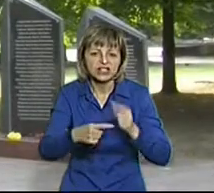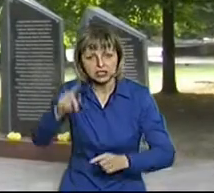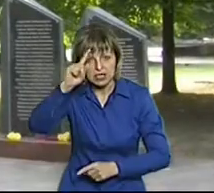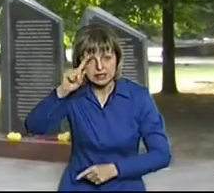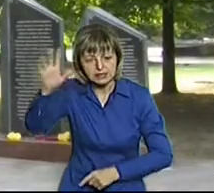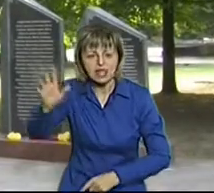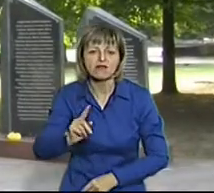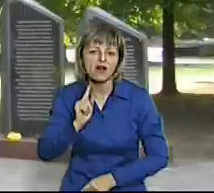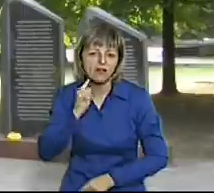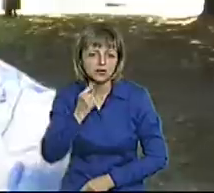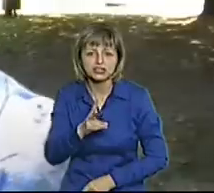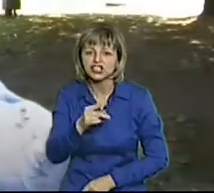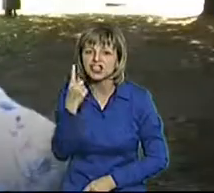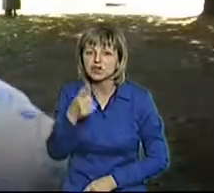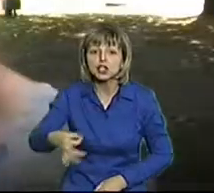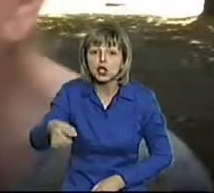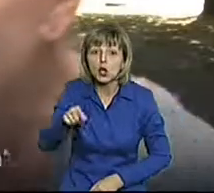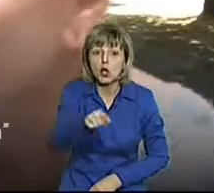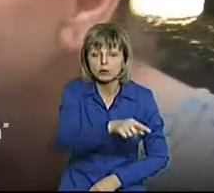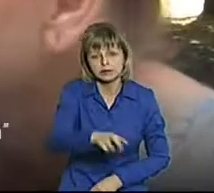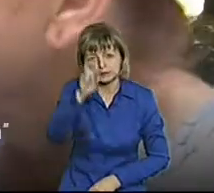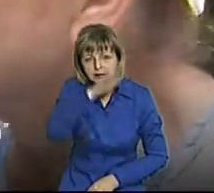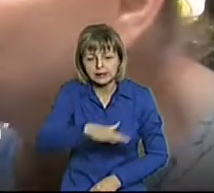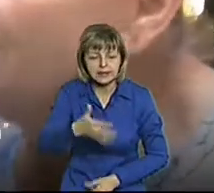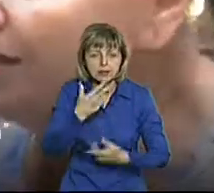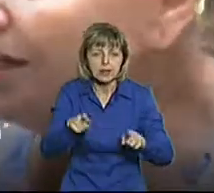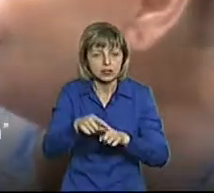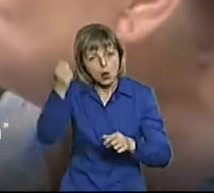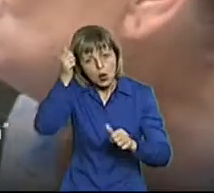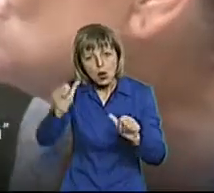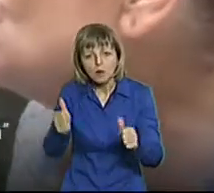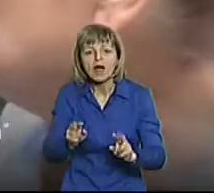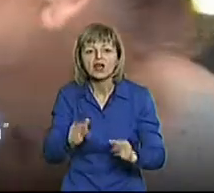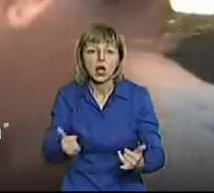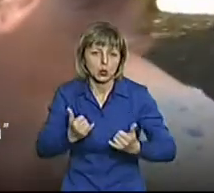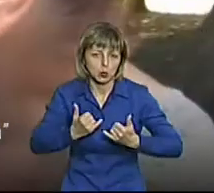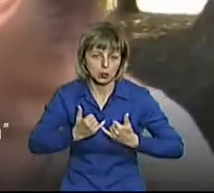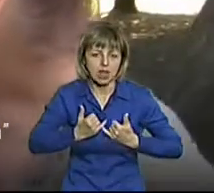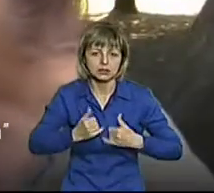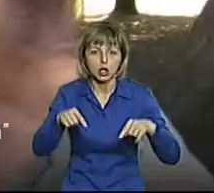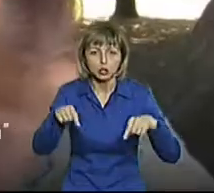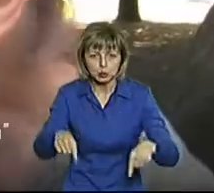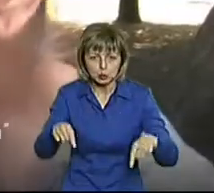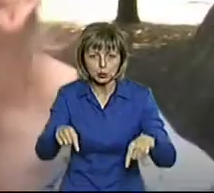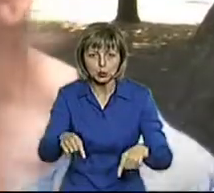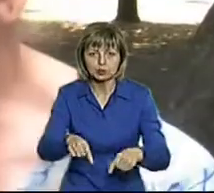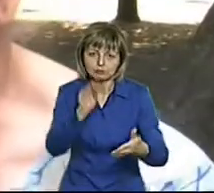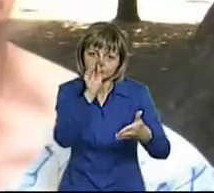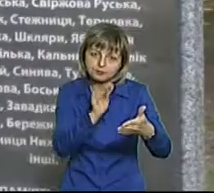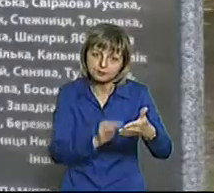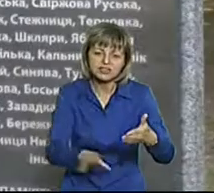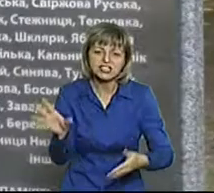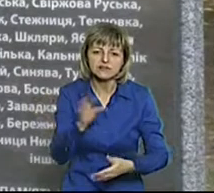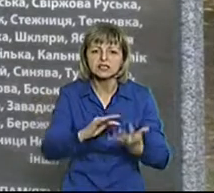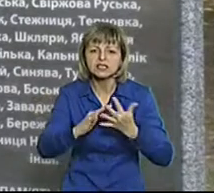Луцьку. В жодній із областей, в жодній країні немає такого пам'ятника, як у нас. Тому що тут названі всі